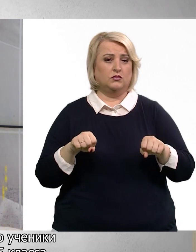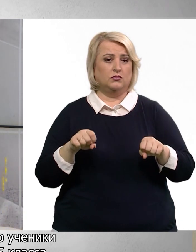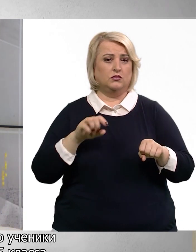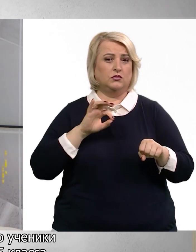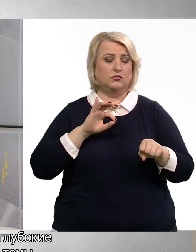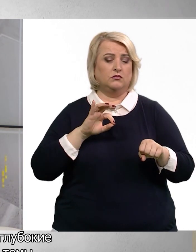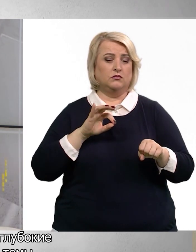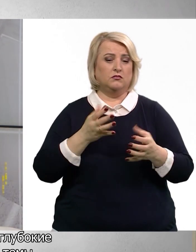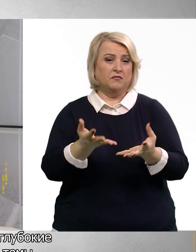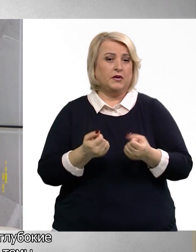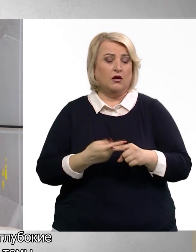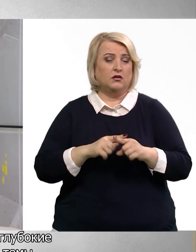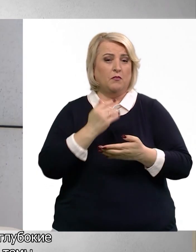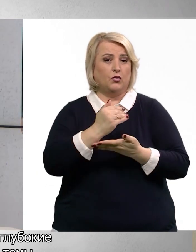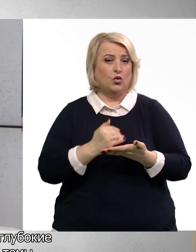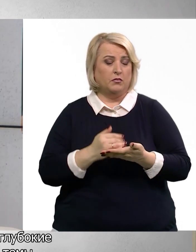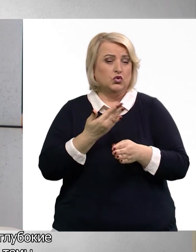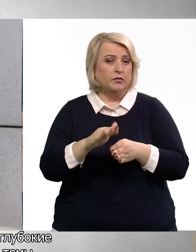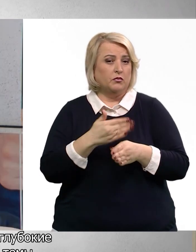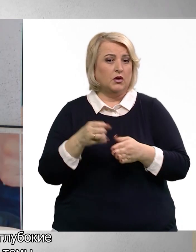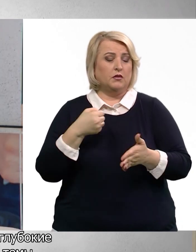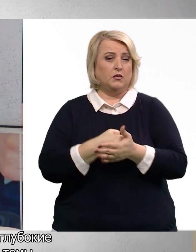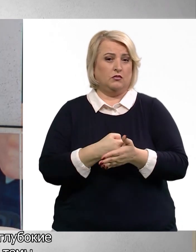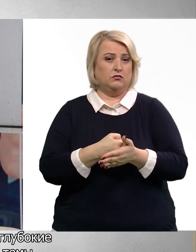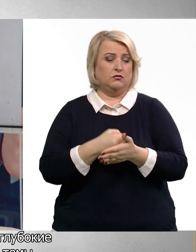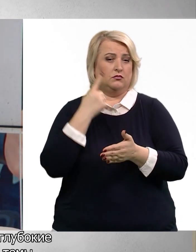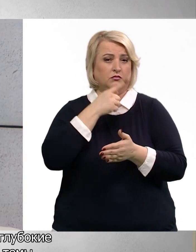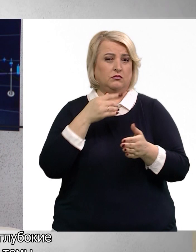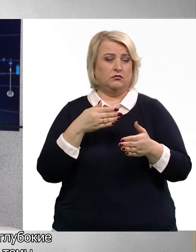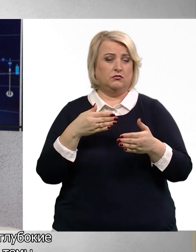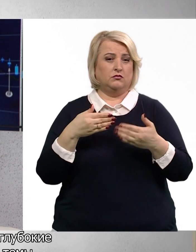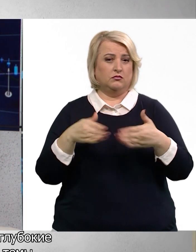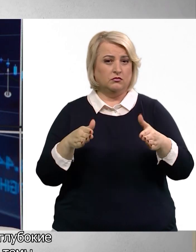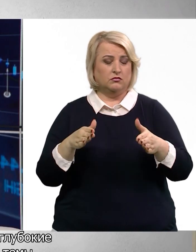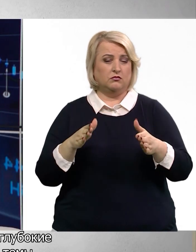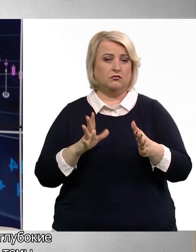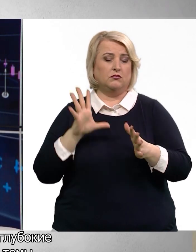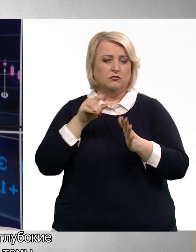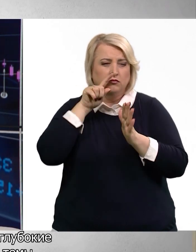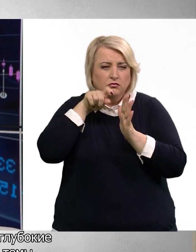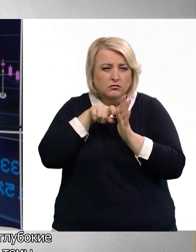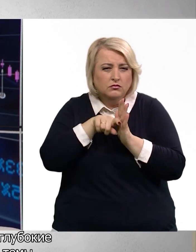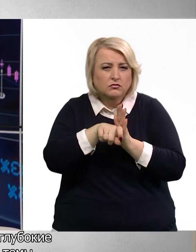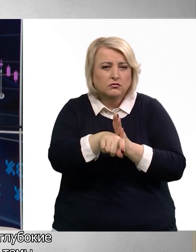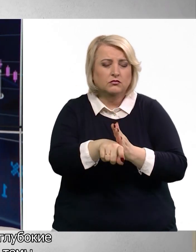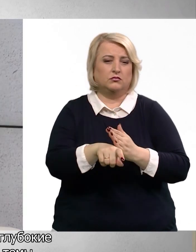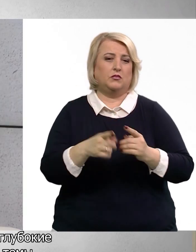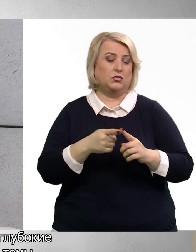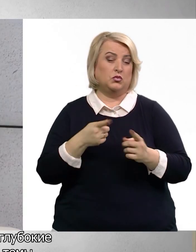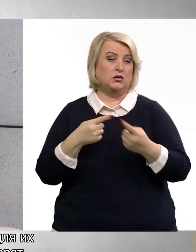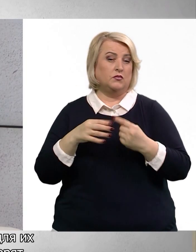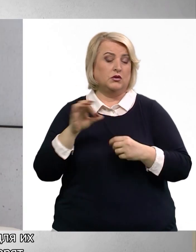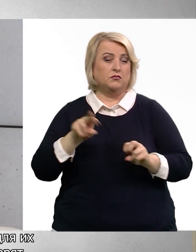aceste programe și încet, încet, până în IES sau ajung și la... ajung în profunzime, pentru că discutam cu tineri despre